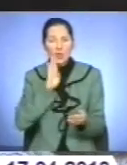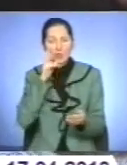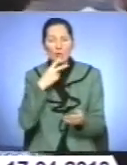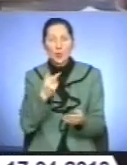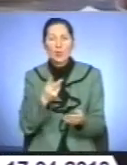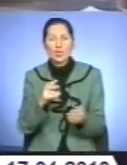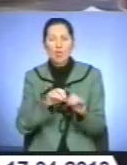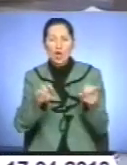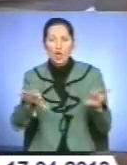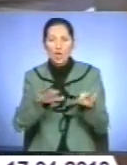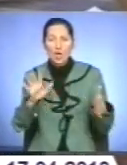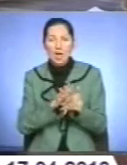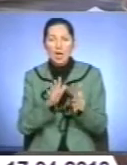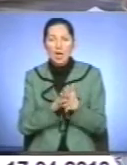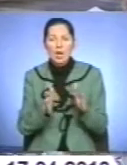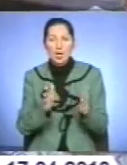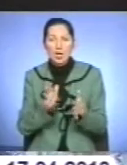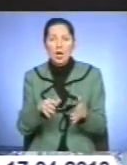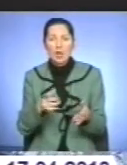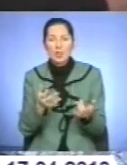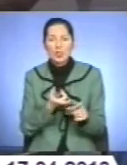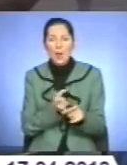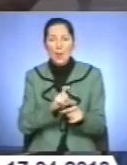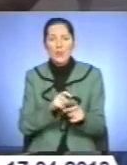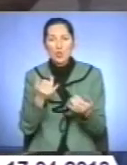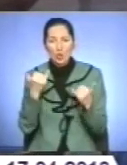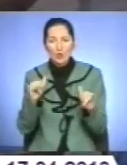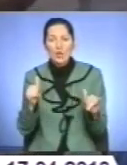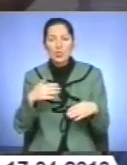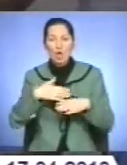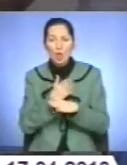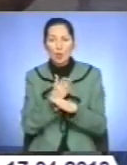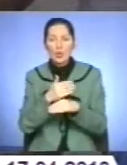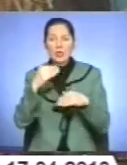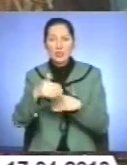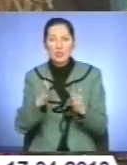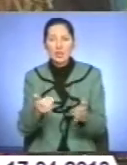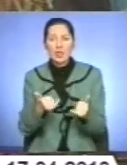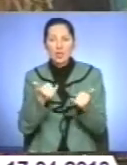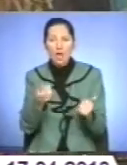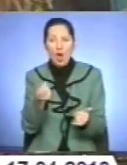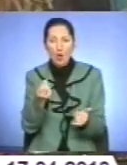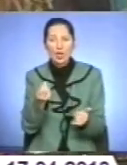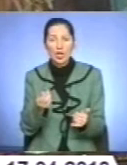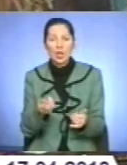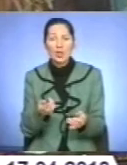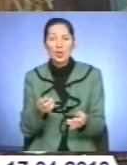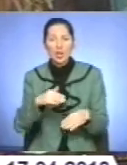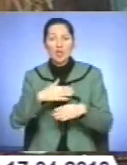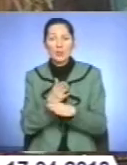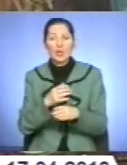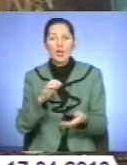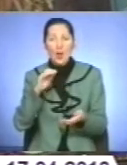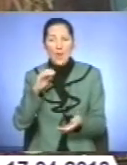занепокоєння у священнослужителя викликала розбита скринька для пожертв та порожня пляшка з-під вина. Посеред церкви валяється